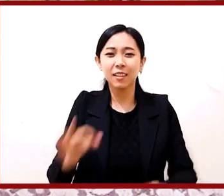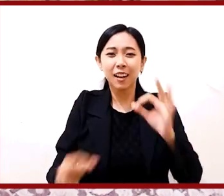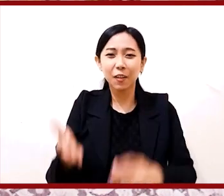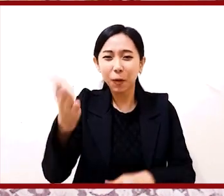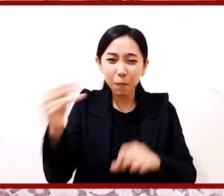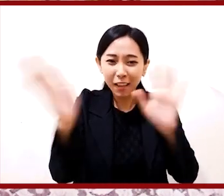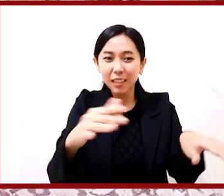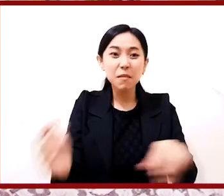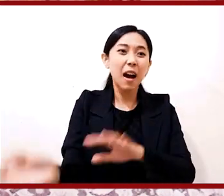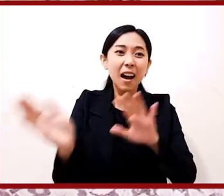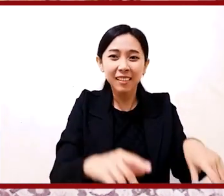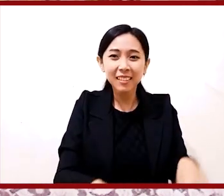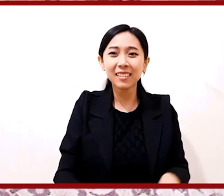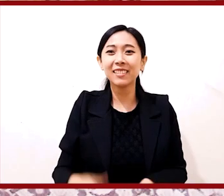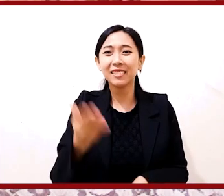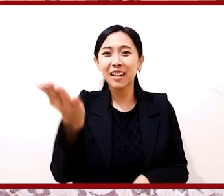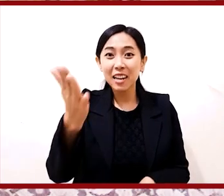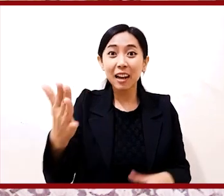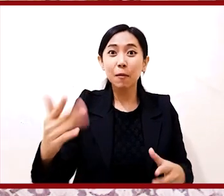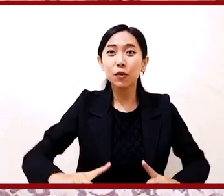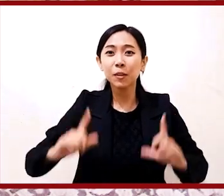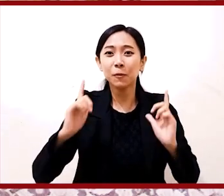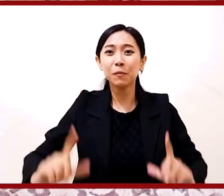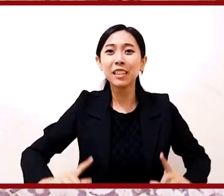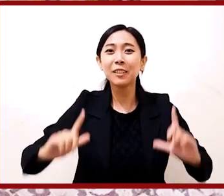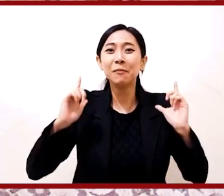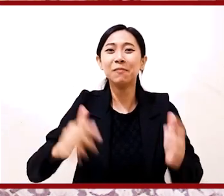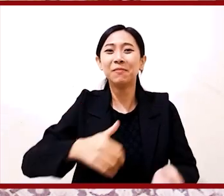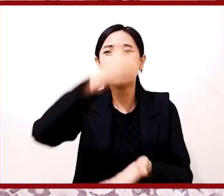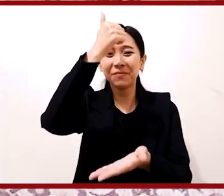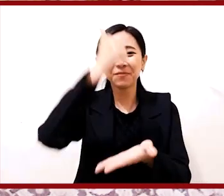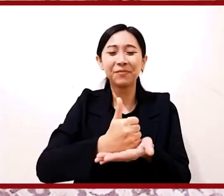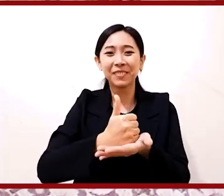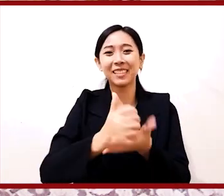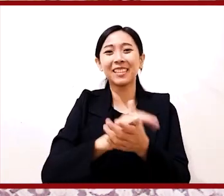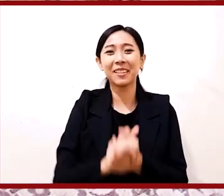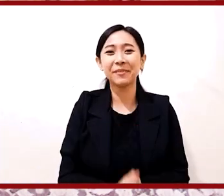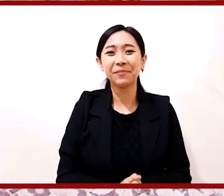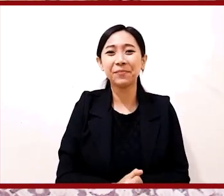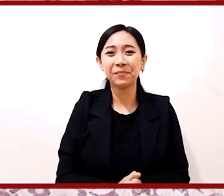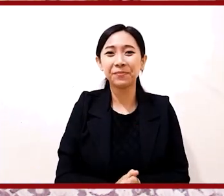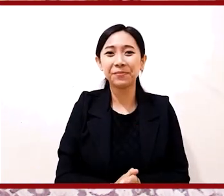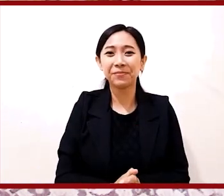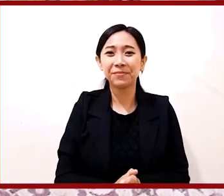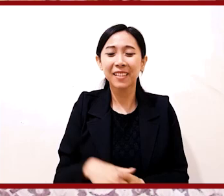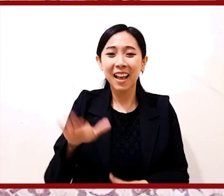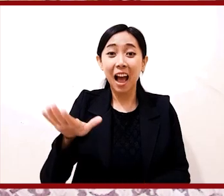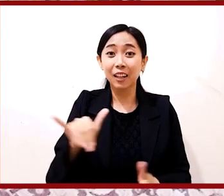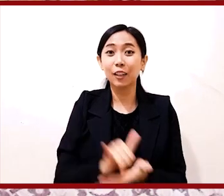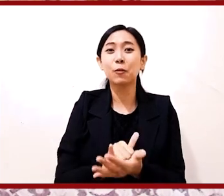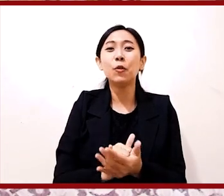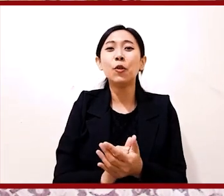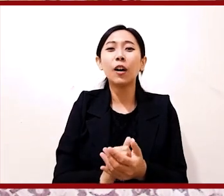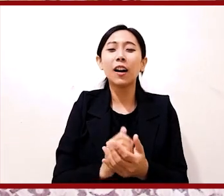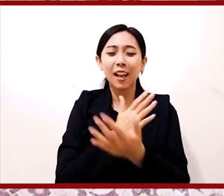Pendeta, kalau engkau mau mati, matilah. Kalau engkau mau hidup, hiduplah. Amin," kata aja. Saudara-saudara, anak